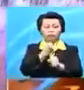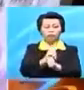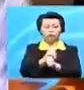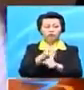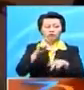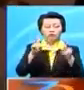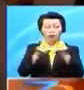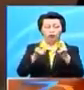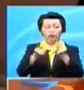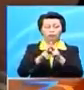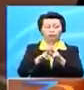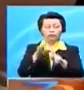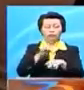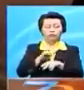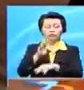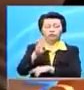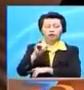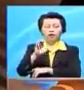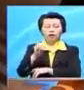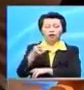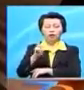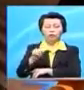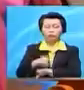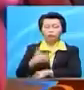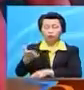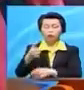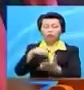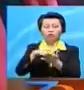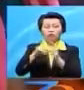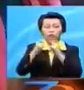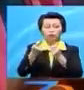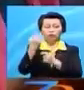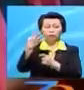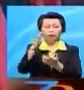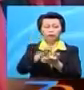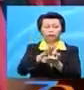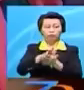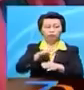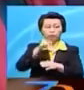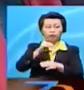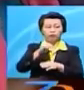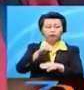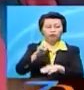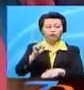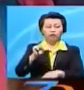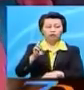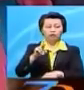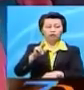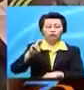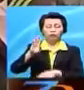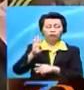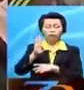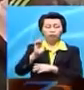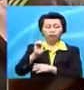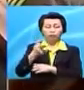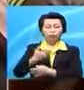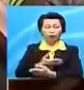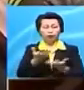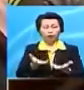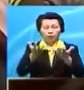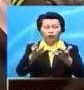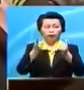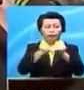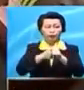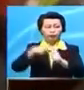di Kampung Kemudi, Bacok. Nur Hidayah, pelajar tingkatan 4 Sekolah Menengah Kebangsaan Seri Nipah, Bacok, merupakan anak angkat